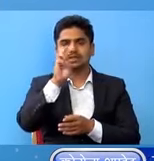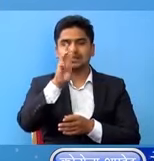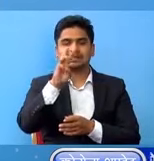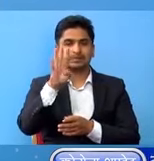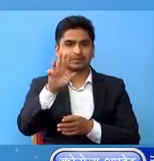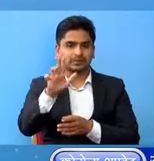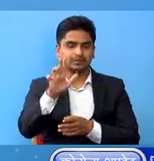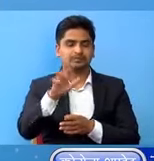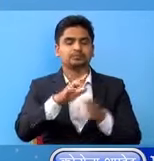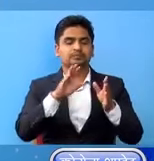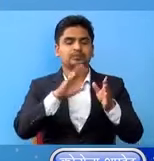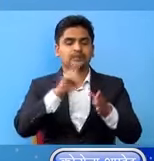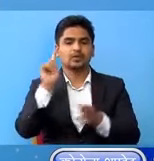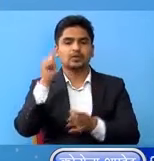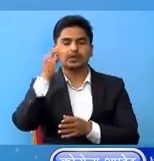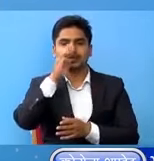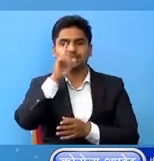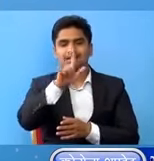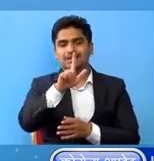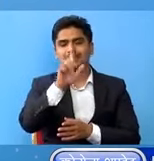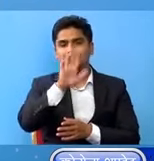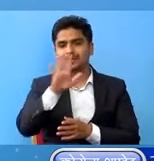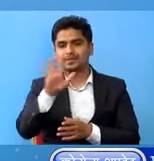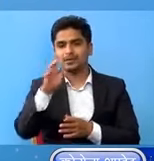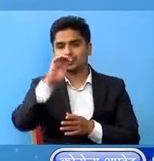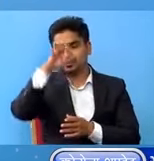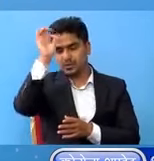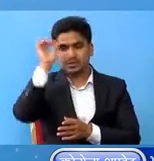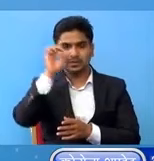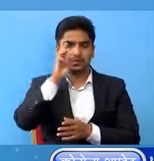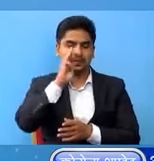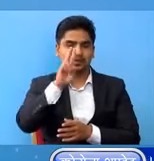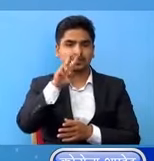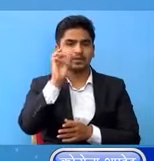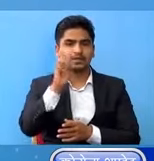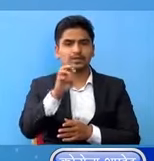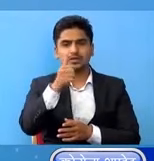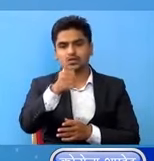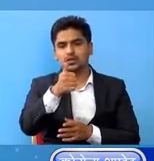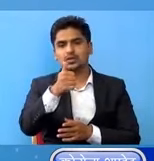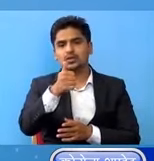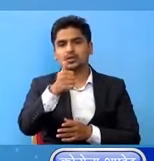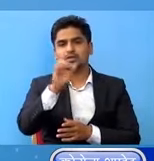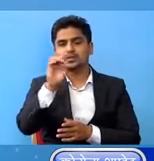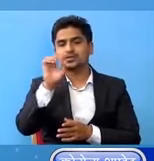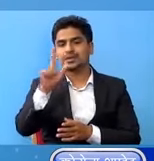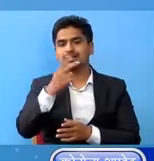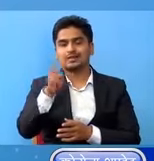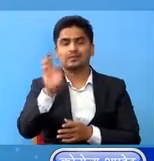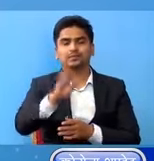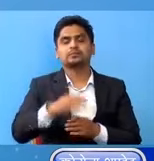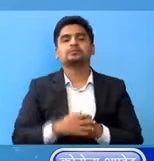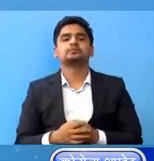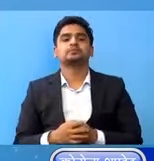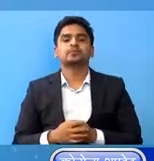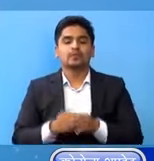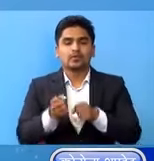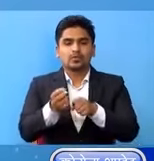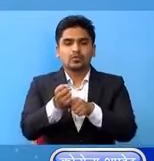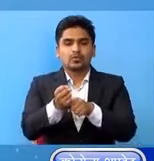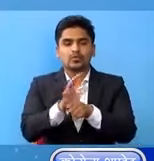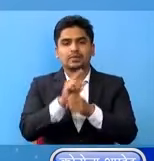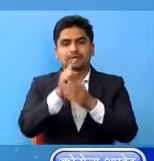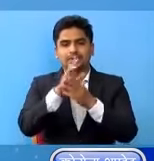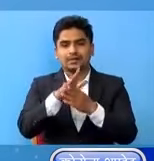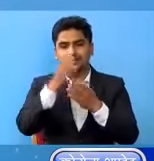1,939, कर्णाली प्रदेशमा 755 र सुदूरपश्चिम प्रदेशमा 2,607 जना हुनुहुन्छ। कोभिड